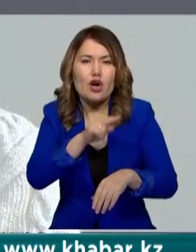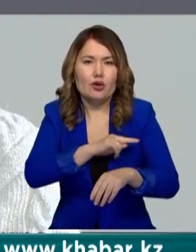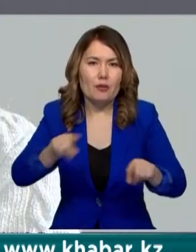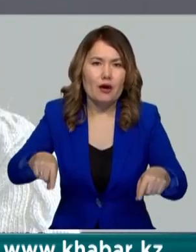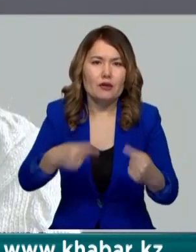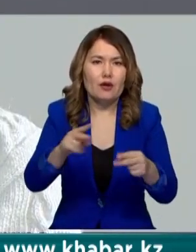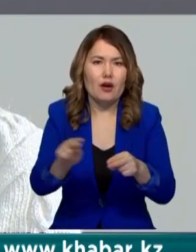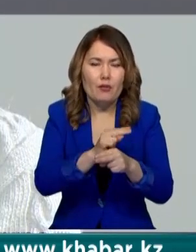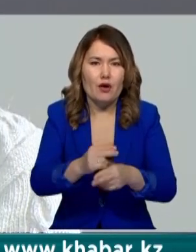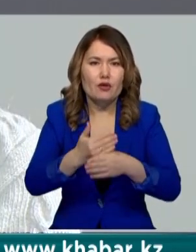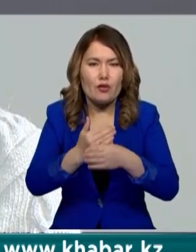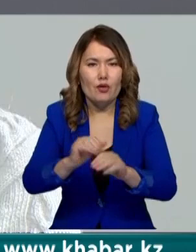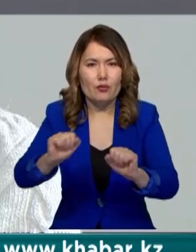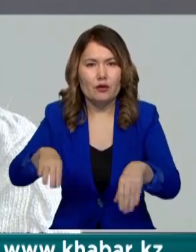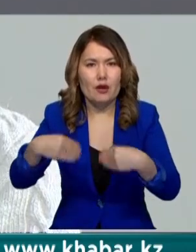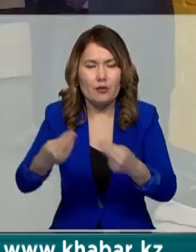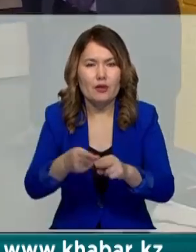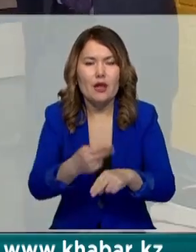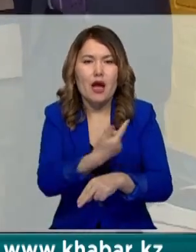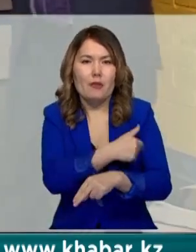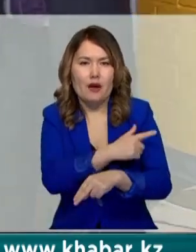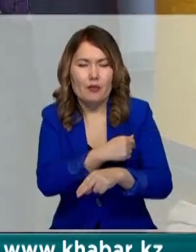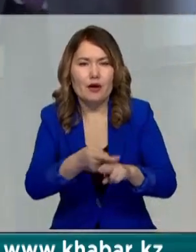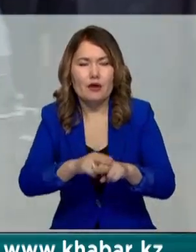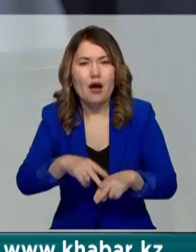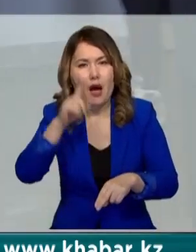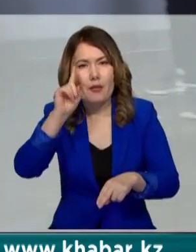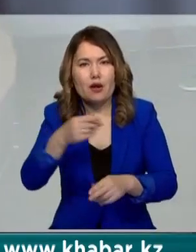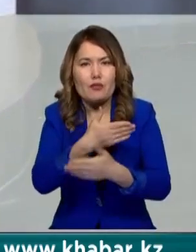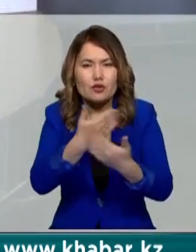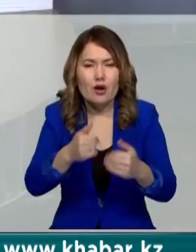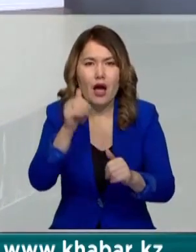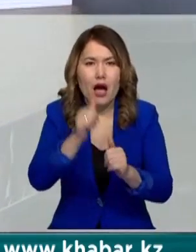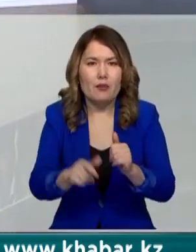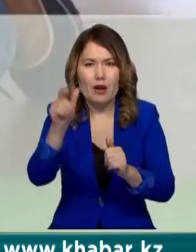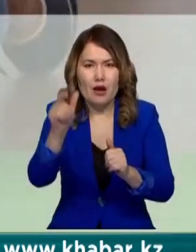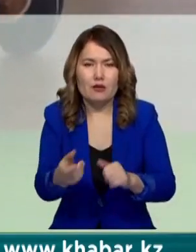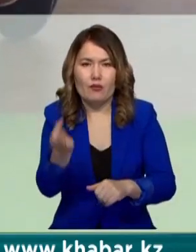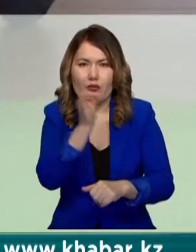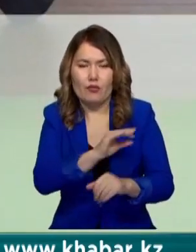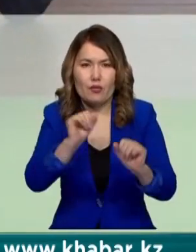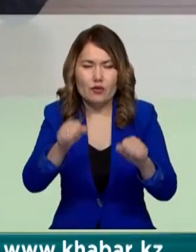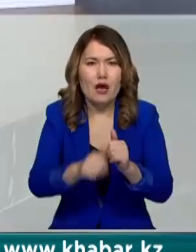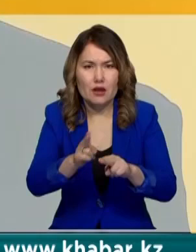қалпына келтіруге мүмкіндік береді. Сондай-ақ оны медициналық білімі жоқ кез келген адам пайдалана алады.